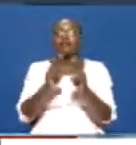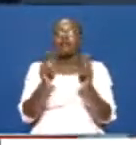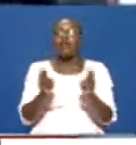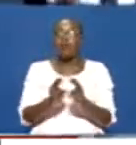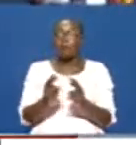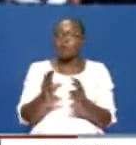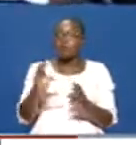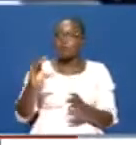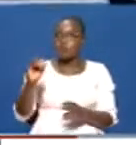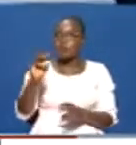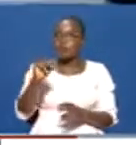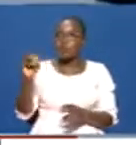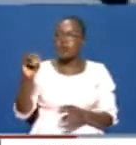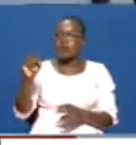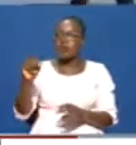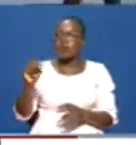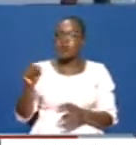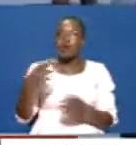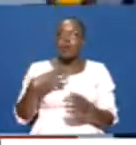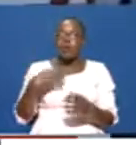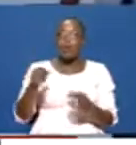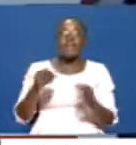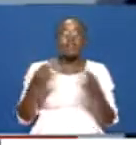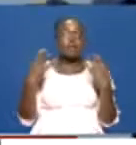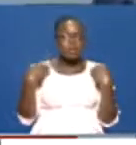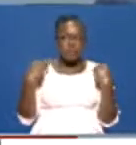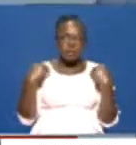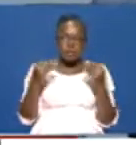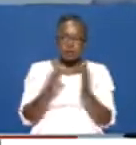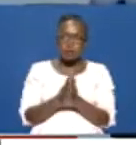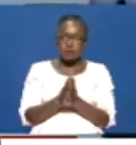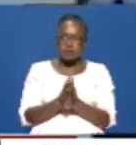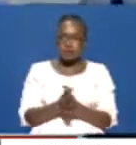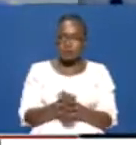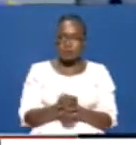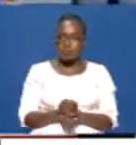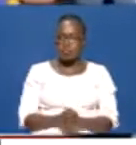timu nyingine za homo nchini zilizofuzu ikiwemo Shujaa.